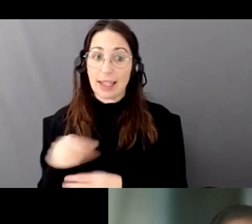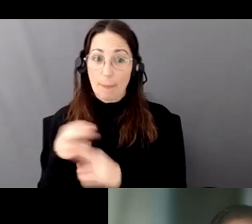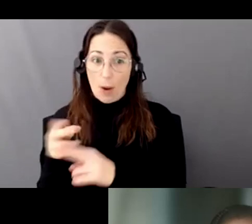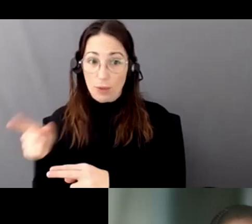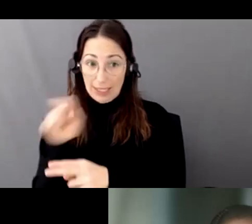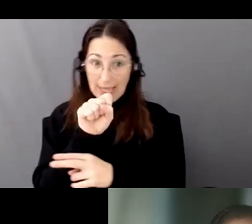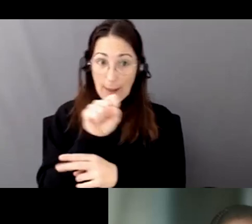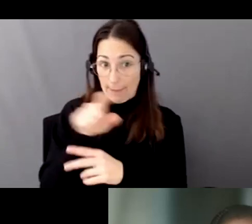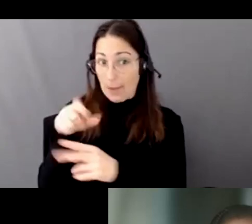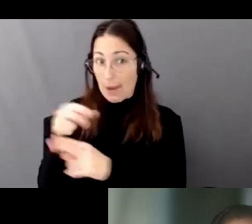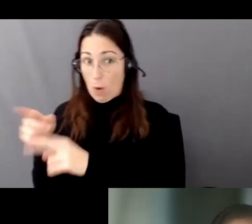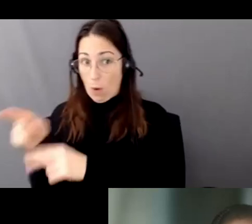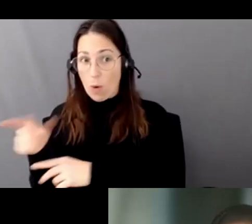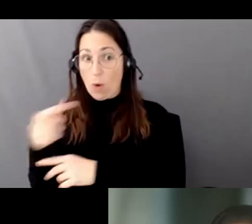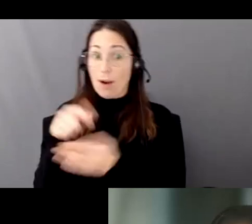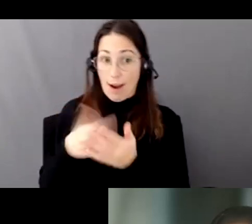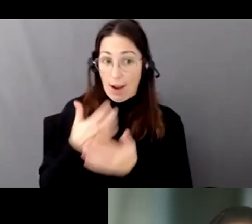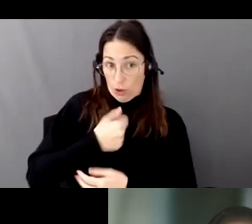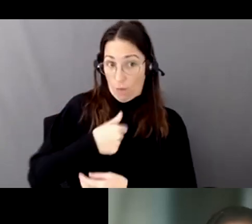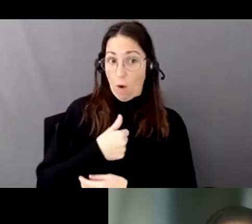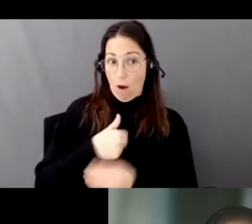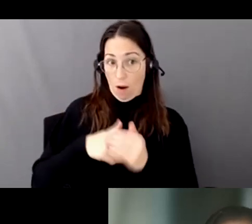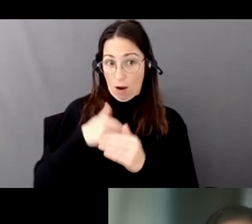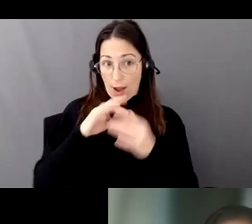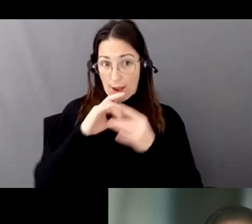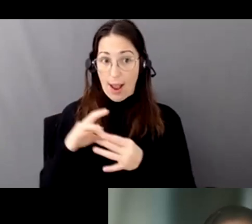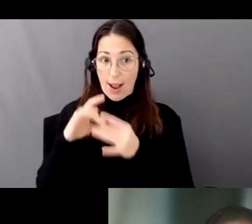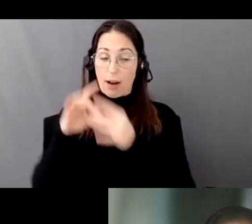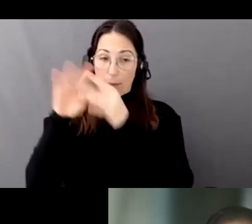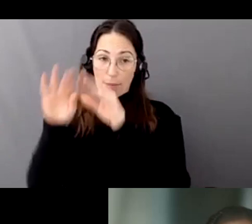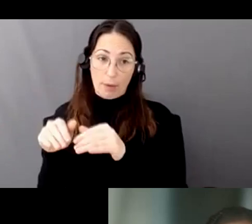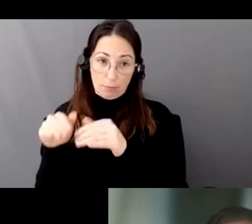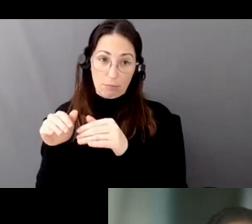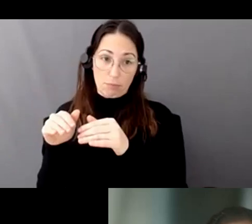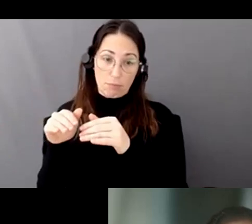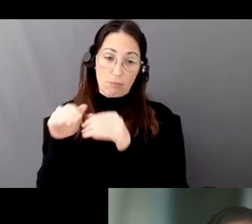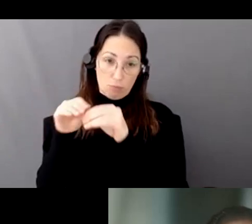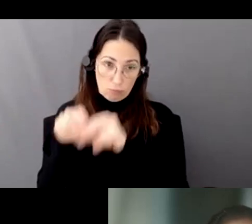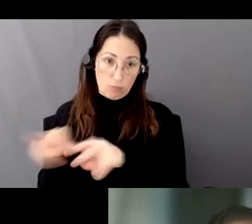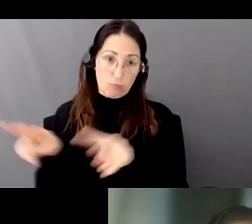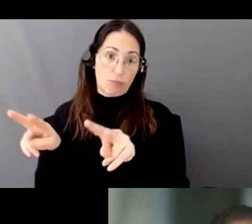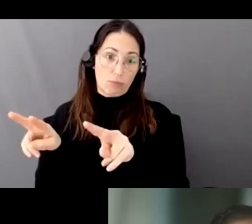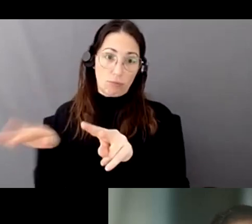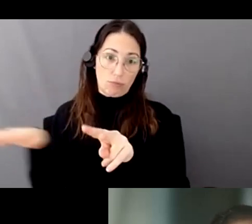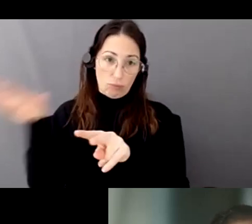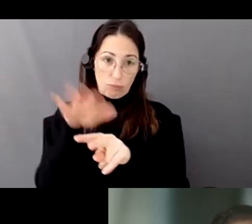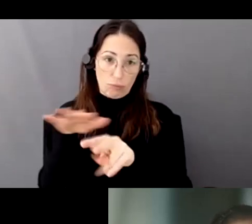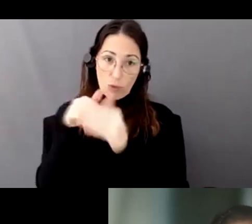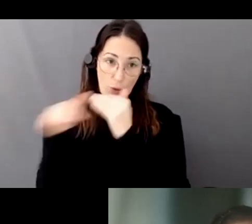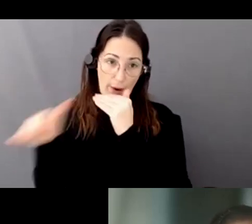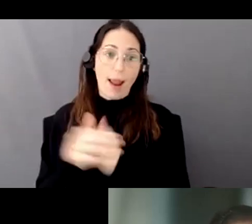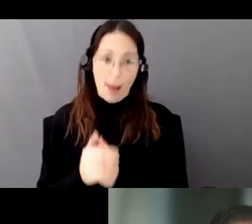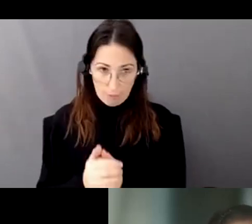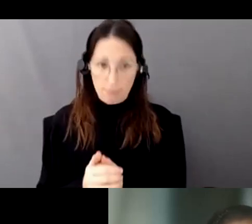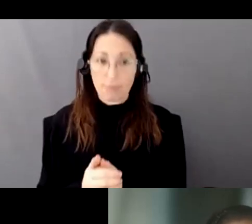oui, une fois que je reçois le lien de Sophia, je vais le partager avec vous par courriel.